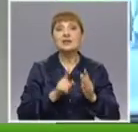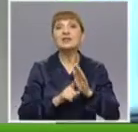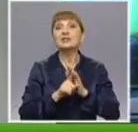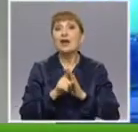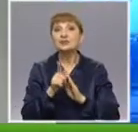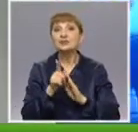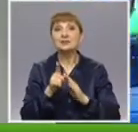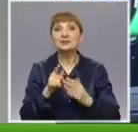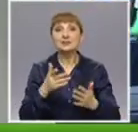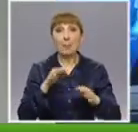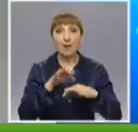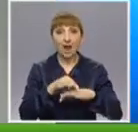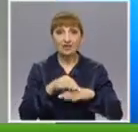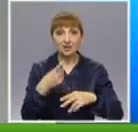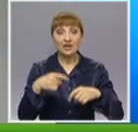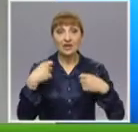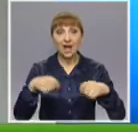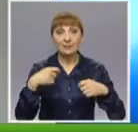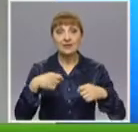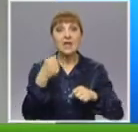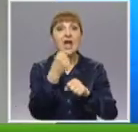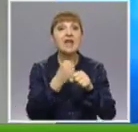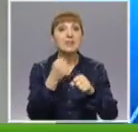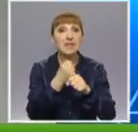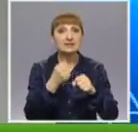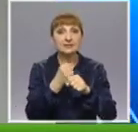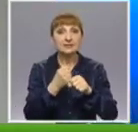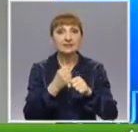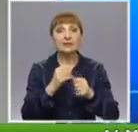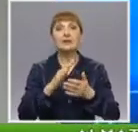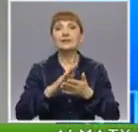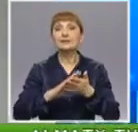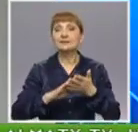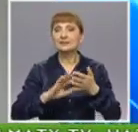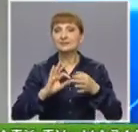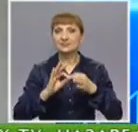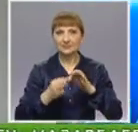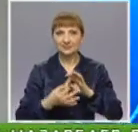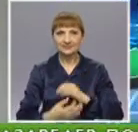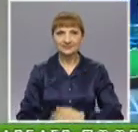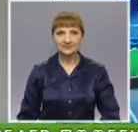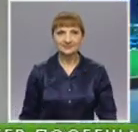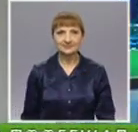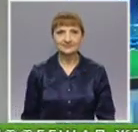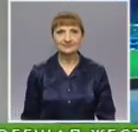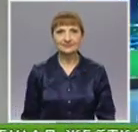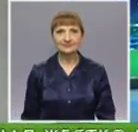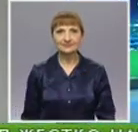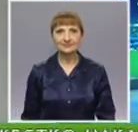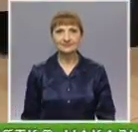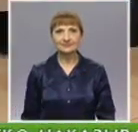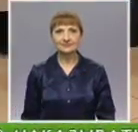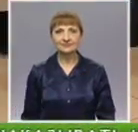И начали они его с проходящей в эти дни ярмарки ремесленников. Ажар Фатхулла подробно.